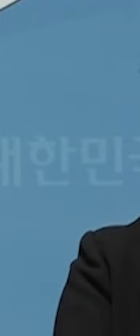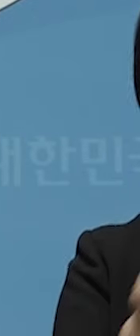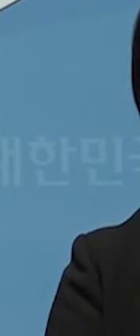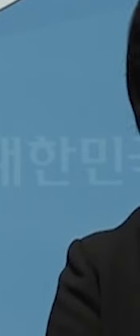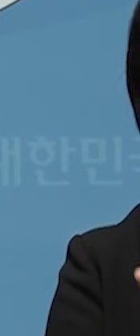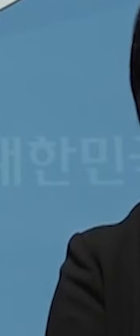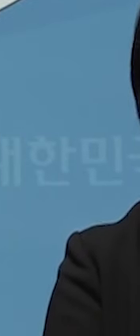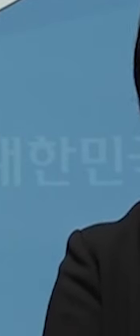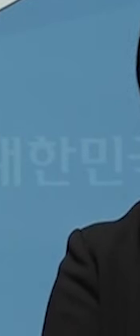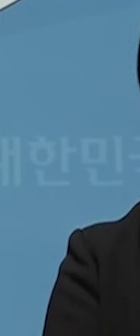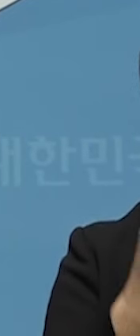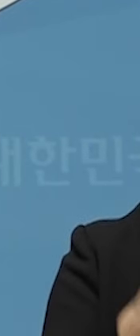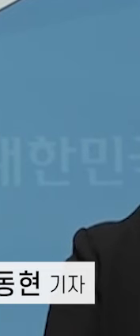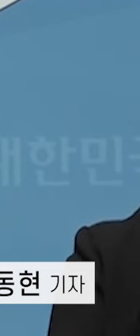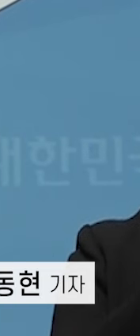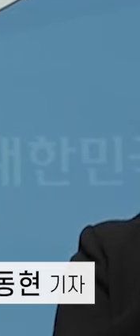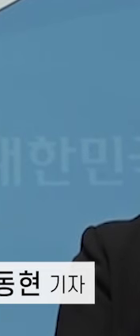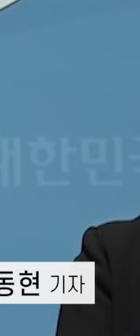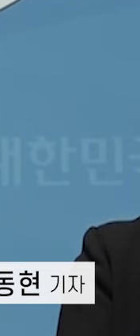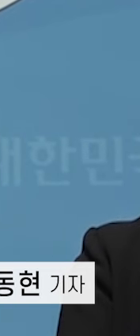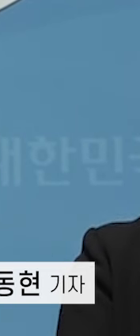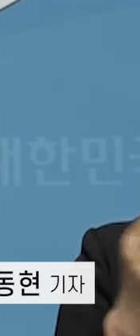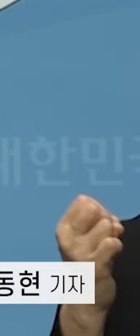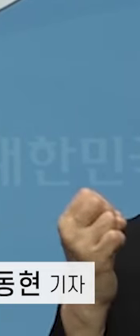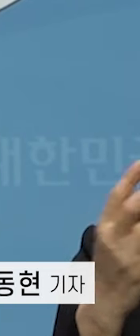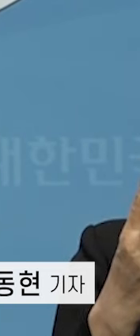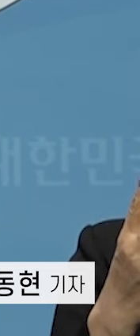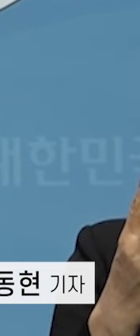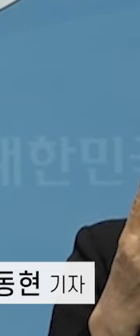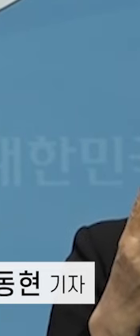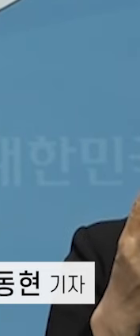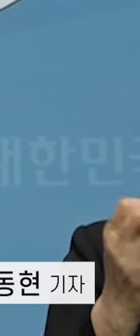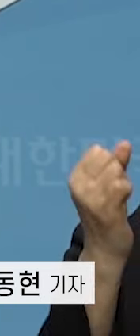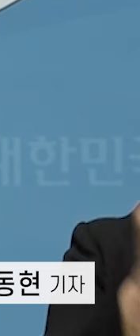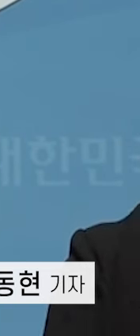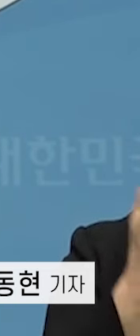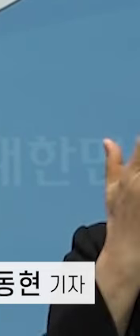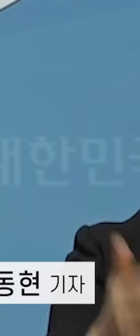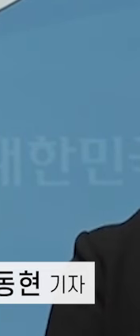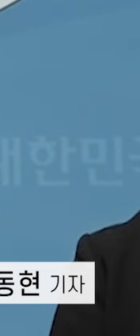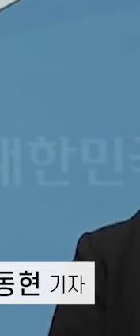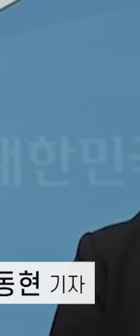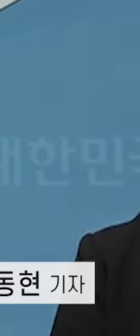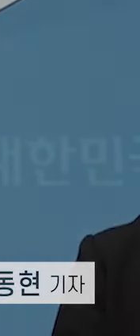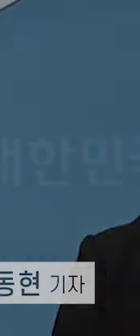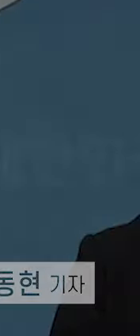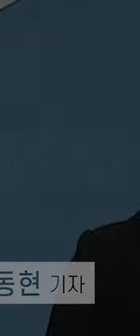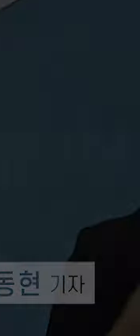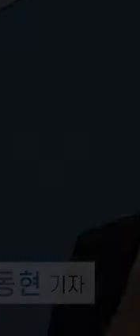발전을 도모하자는 취지임을 다시 한번 강조해 드립니다. 감사합니다.